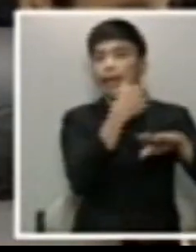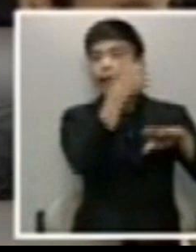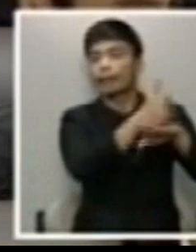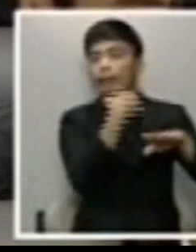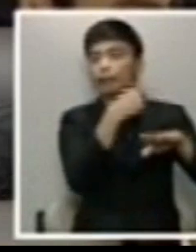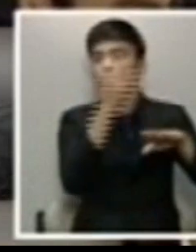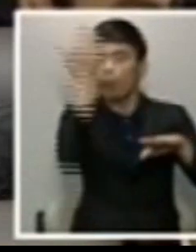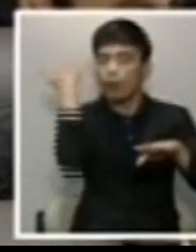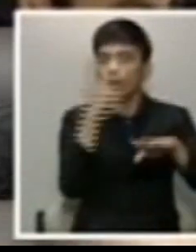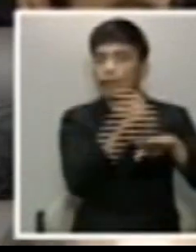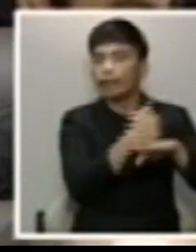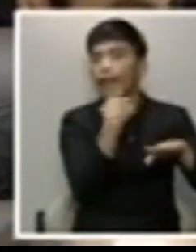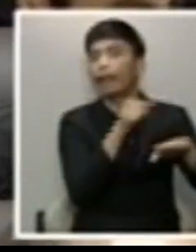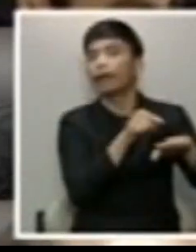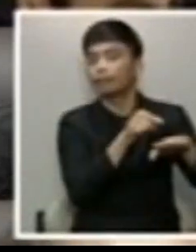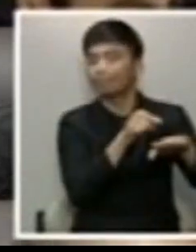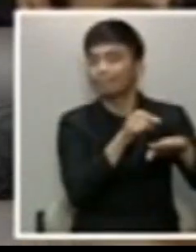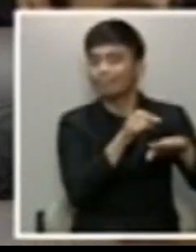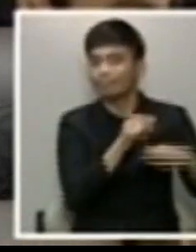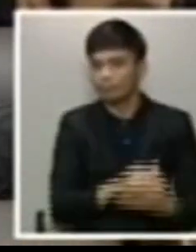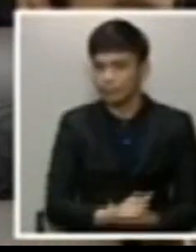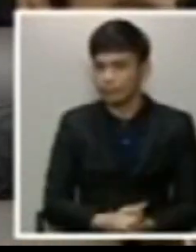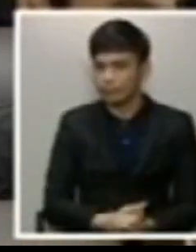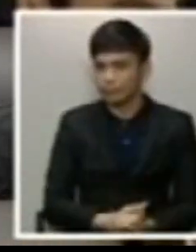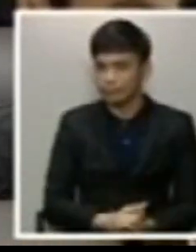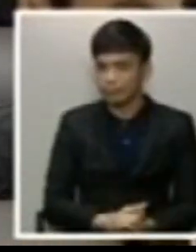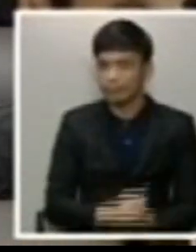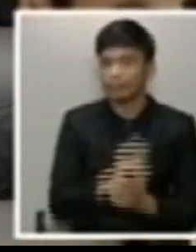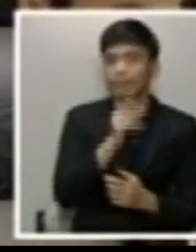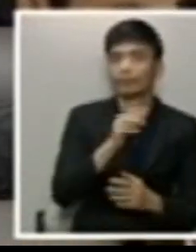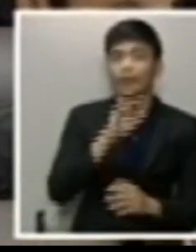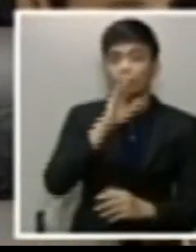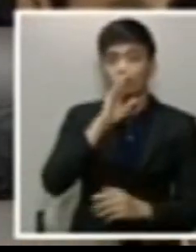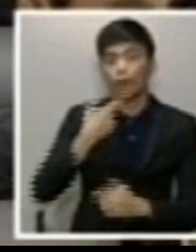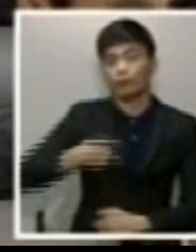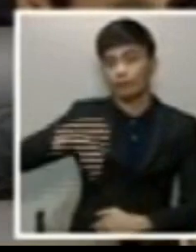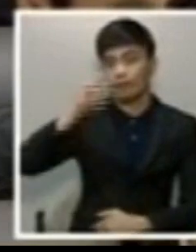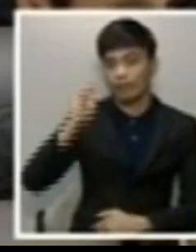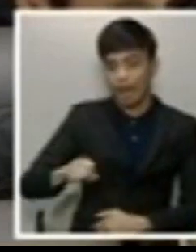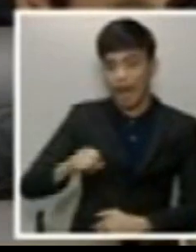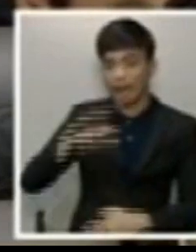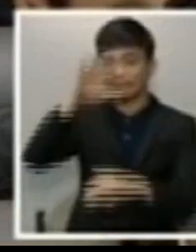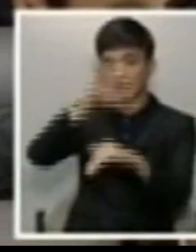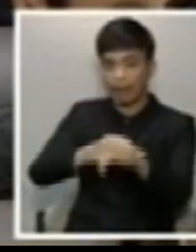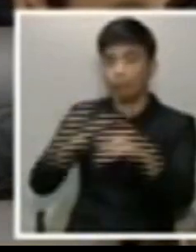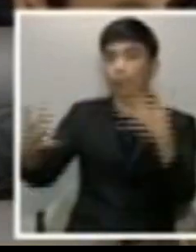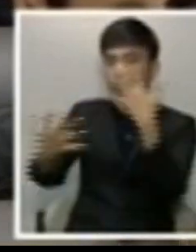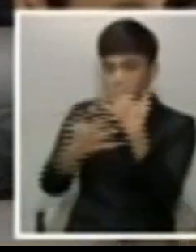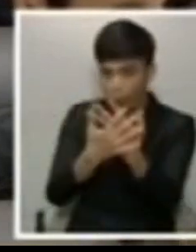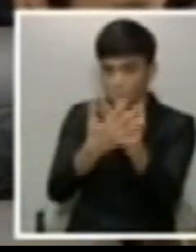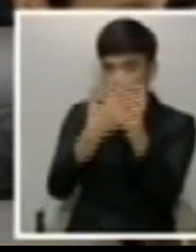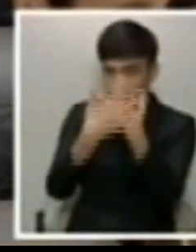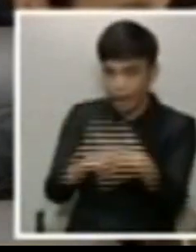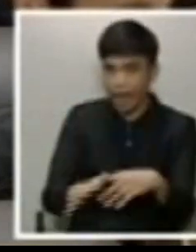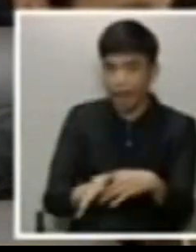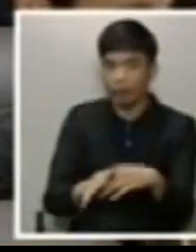ปก็แล้วกันนะครับนะคดีที่ศาลอุทธรพิพากษาจำคุกแล้วนะครับยังหนี